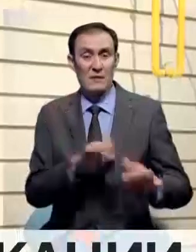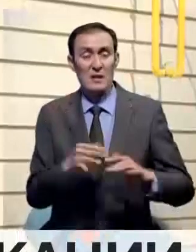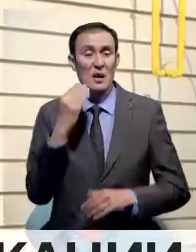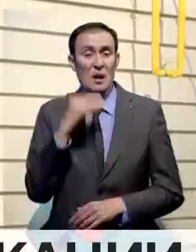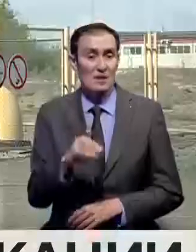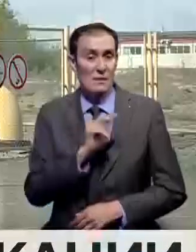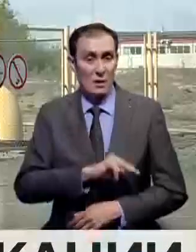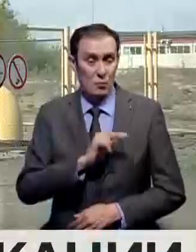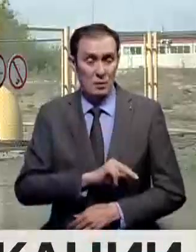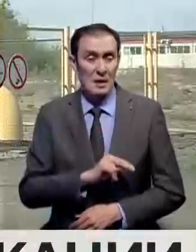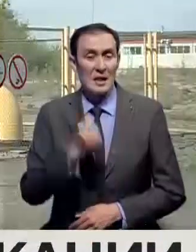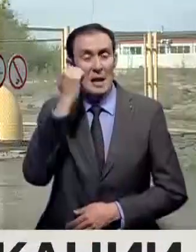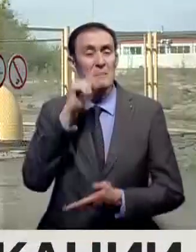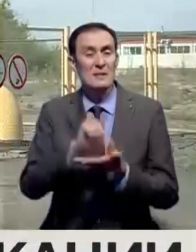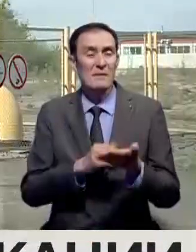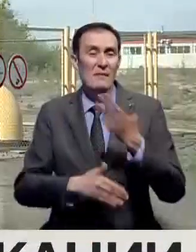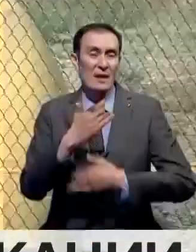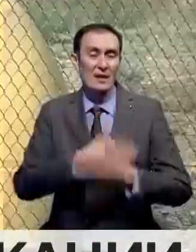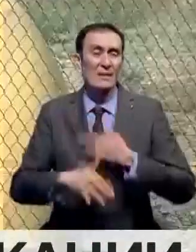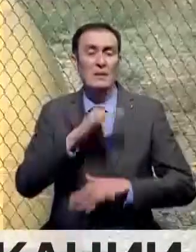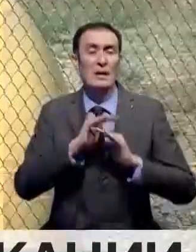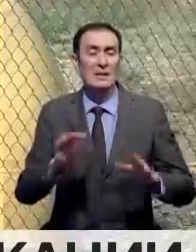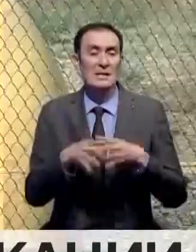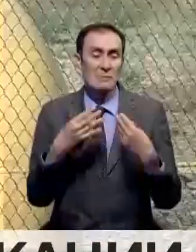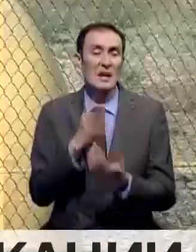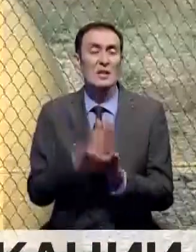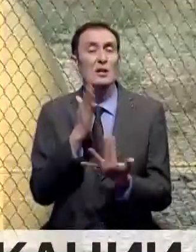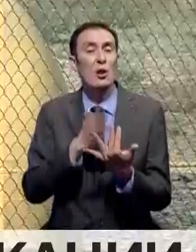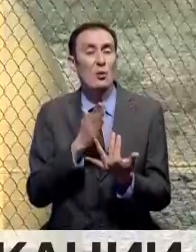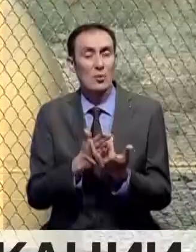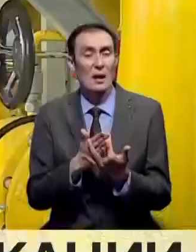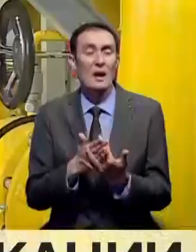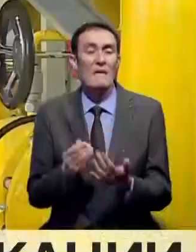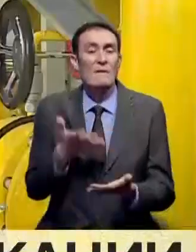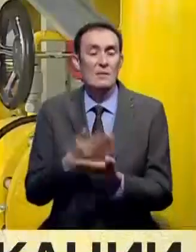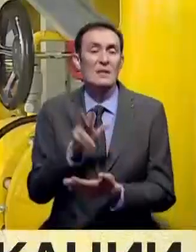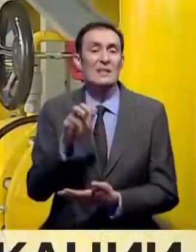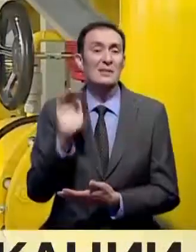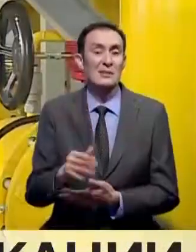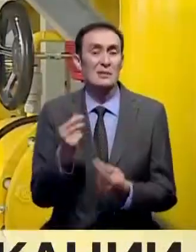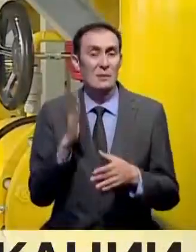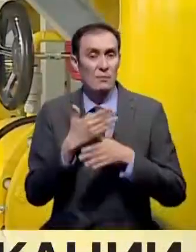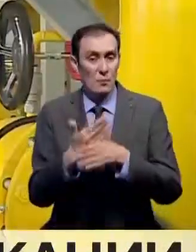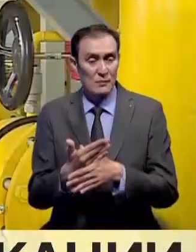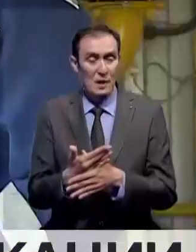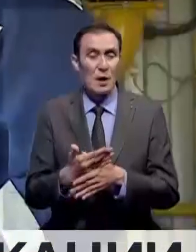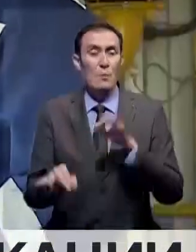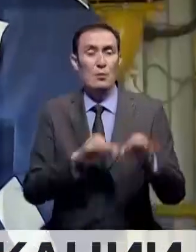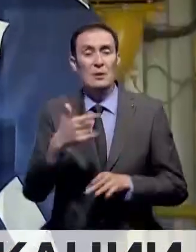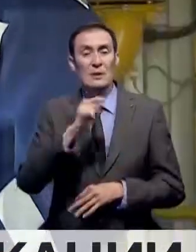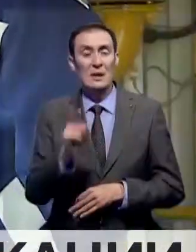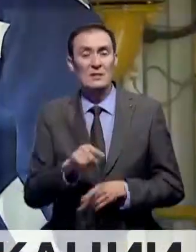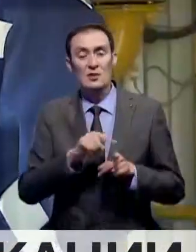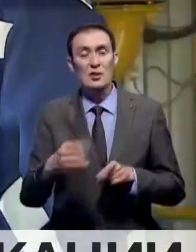качества работ для пенсионеров инвалидов и многодетных семей действуют льгота единоразовая выплата 300 тысяч тенге проект газификации